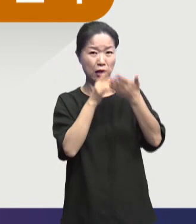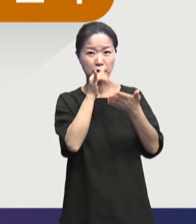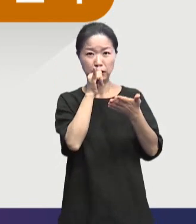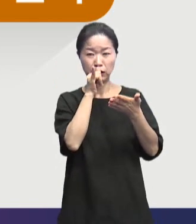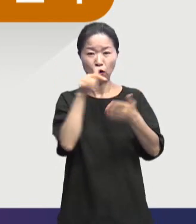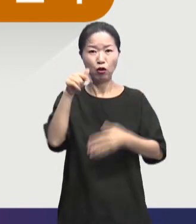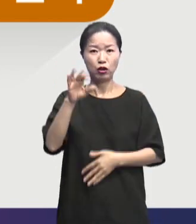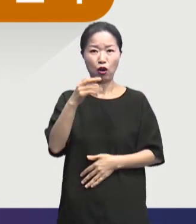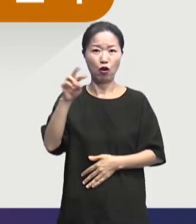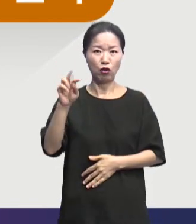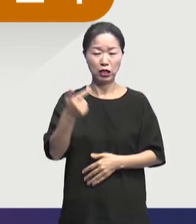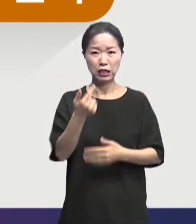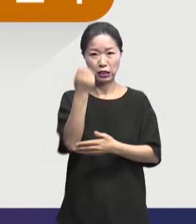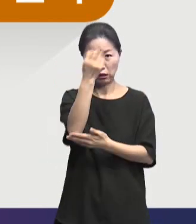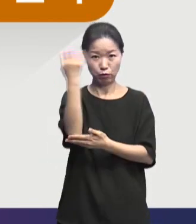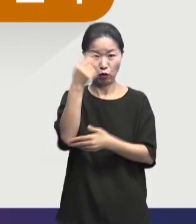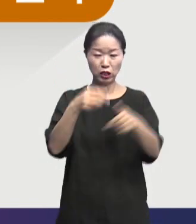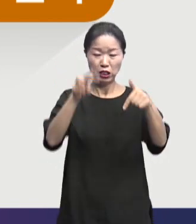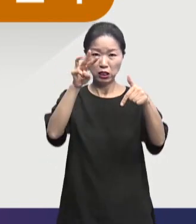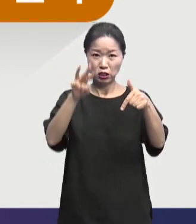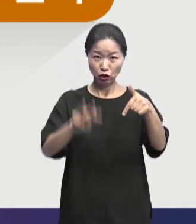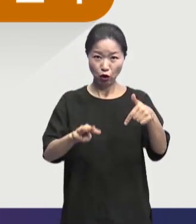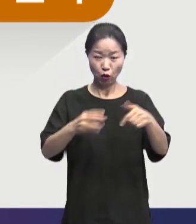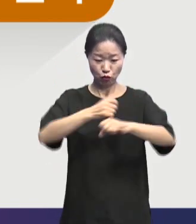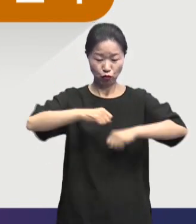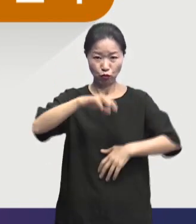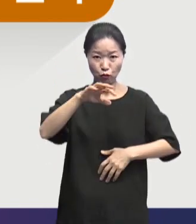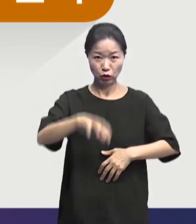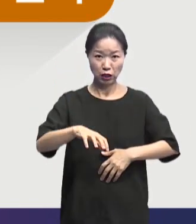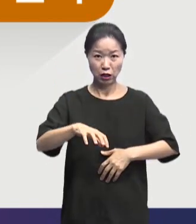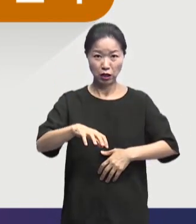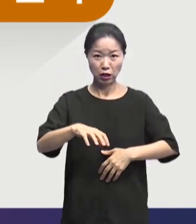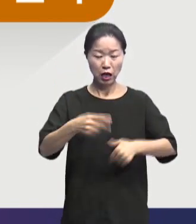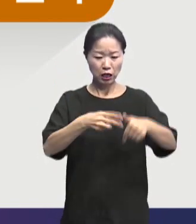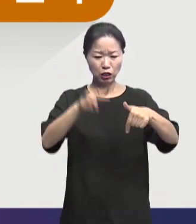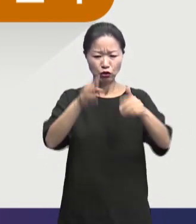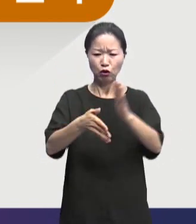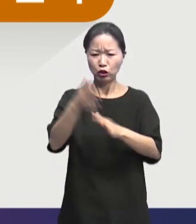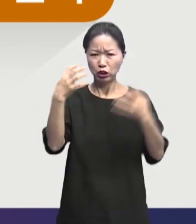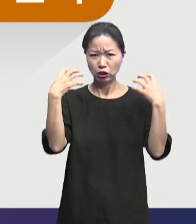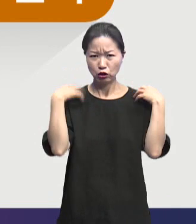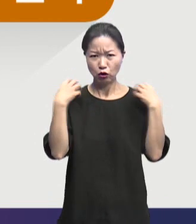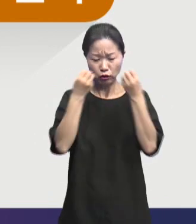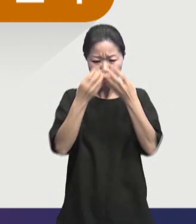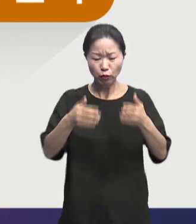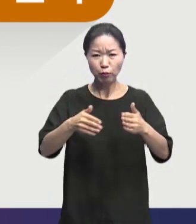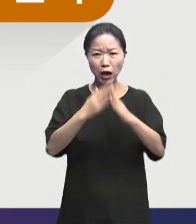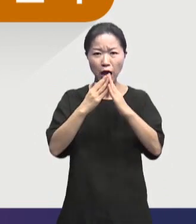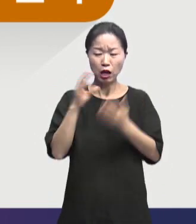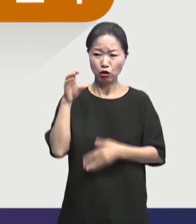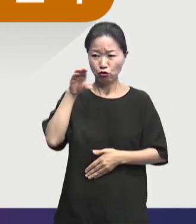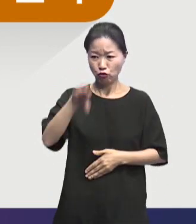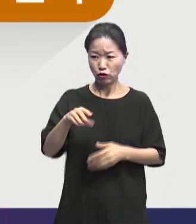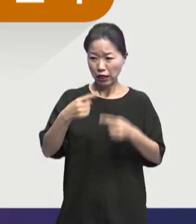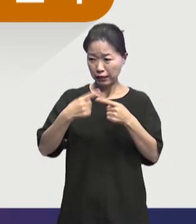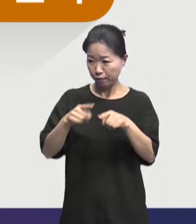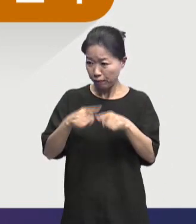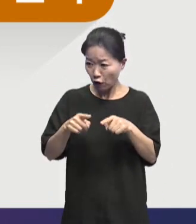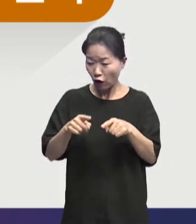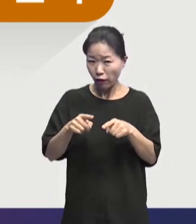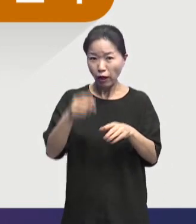경인일보는 인천시청 운동장 부지에 청사를 새로 짓는 사업이 행정안전부 중앙투자심사를 최종